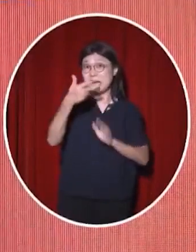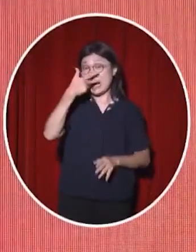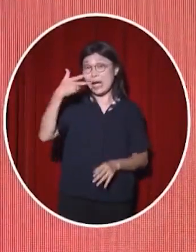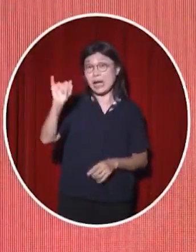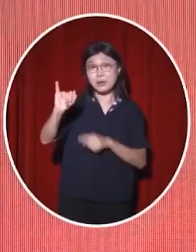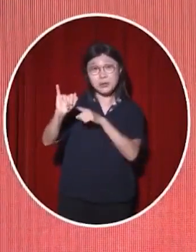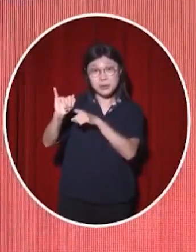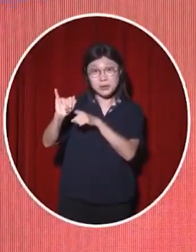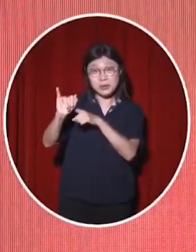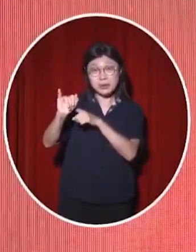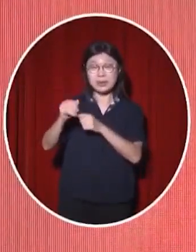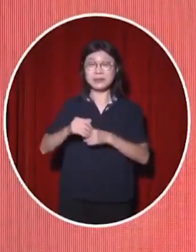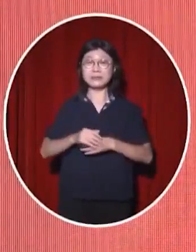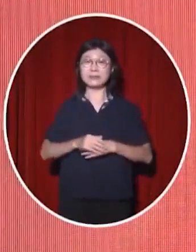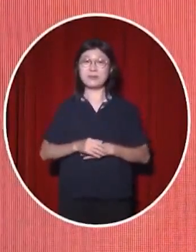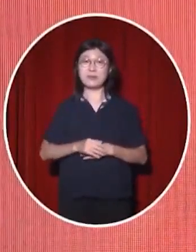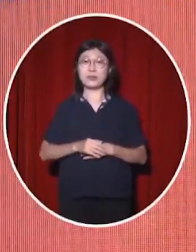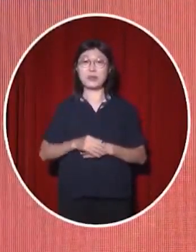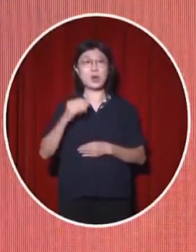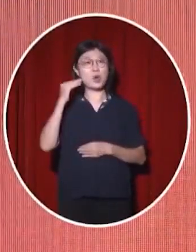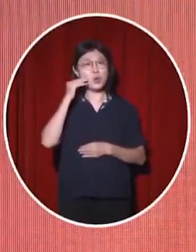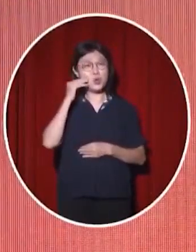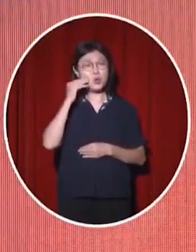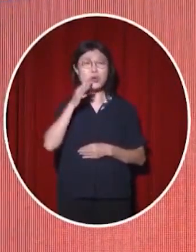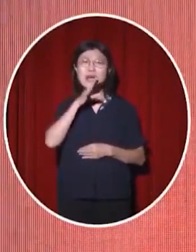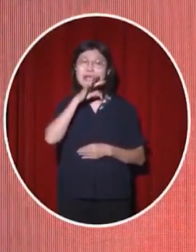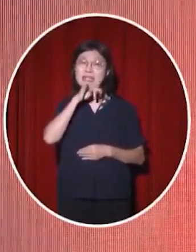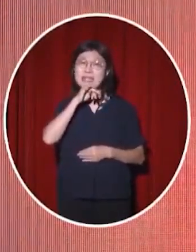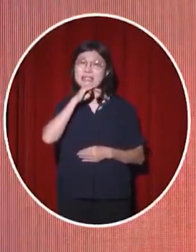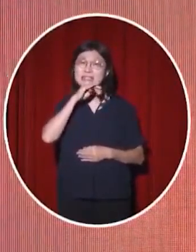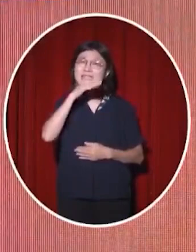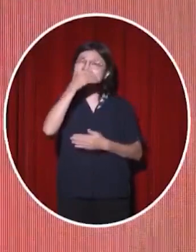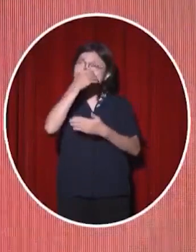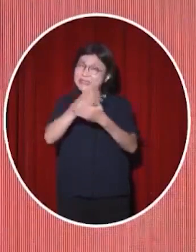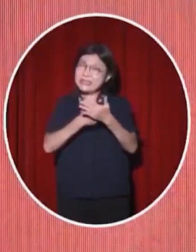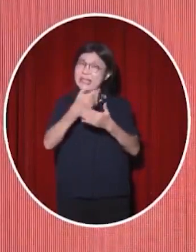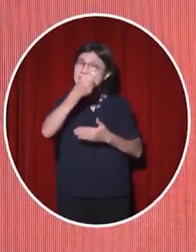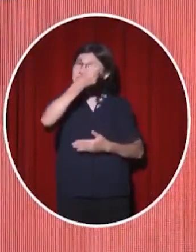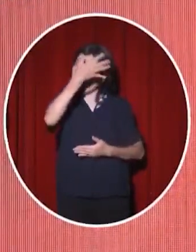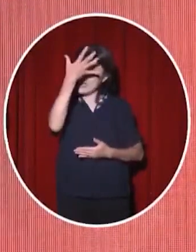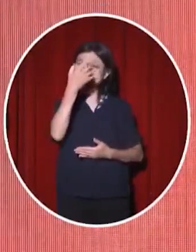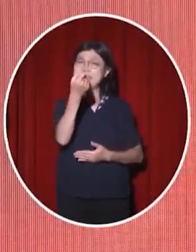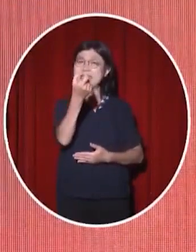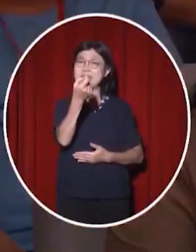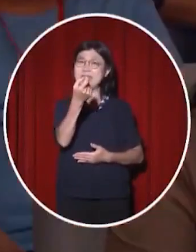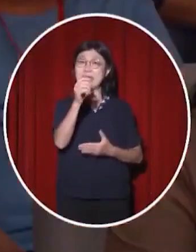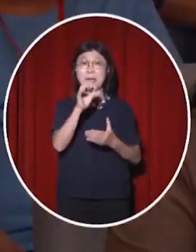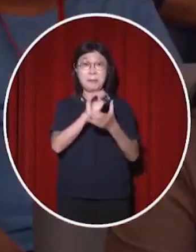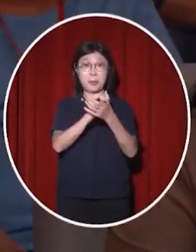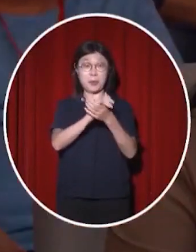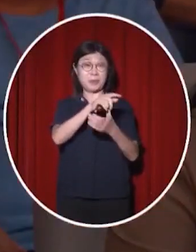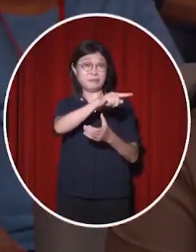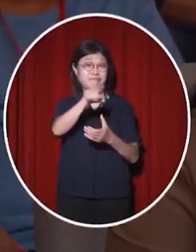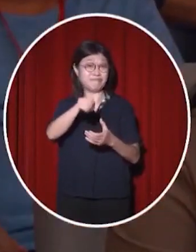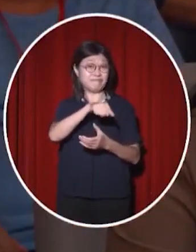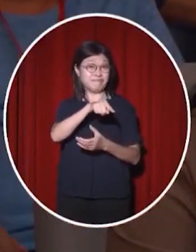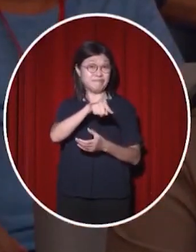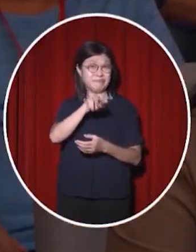年纪再稍小一、微小一点的朋友，赖佩霞可能是那